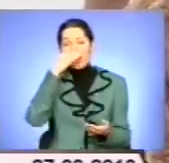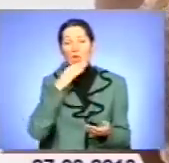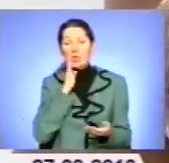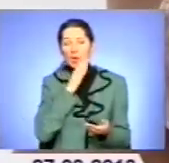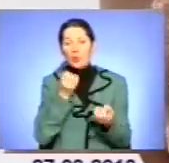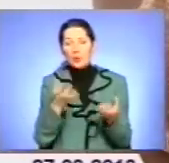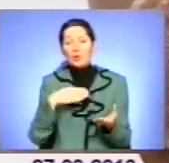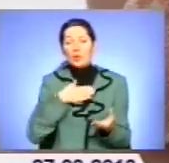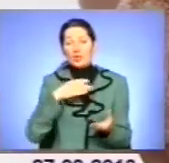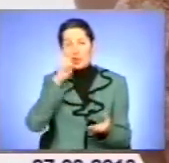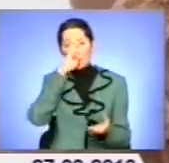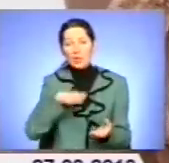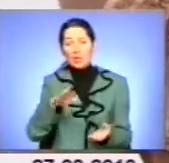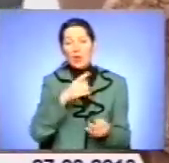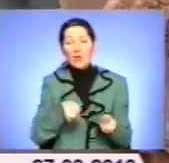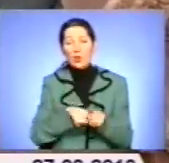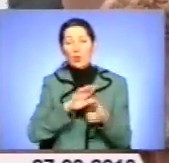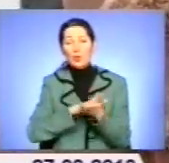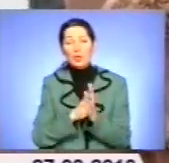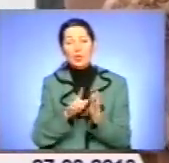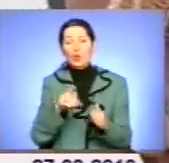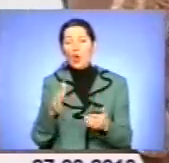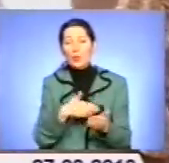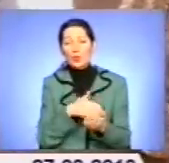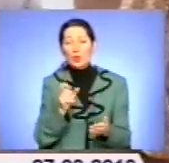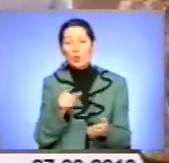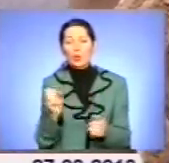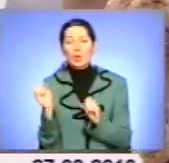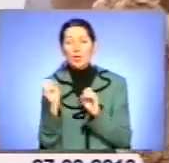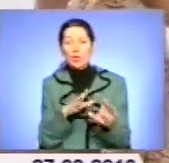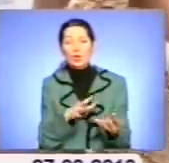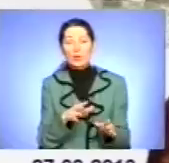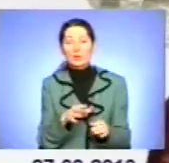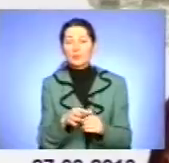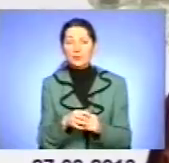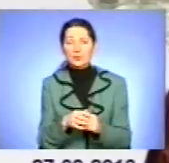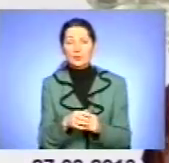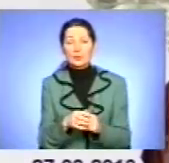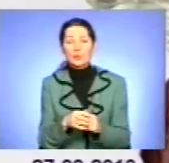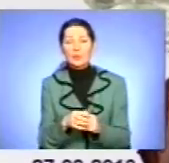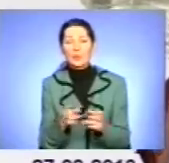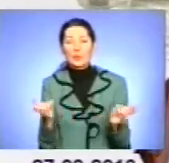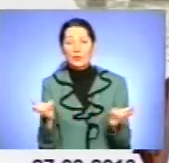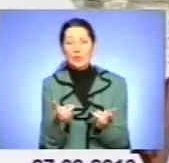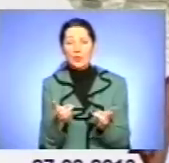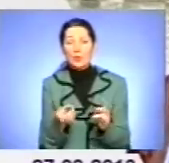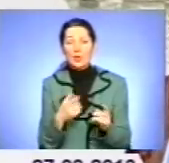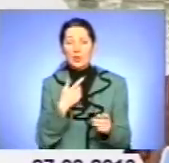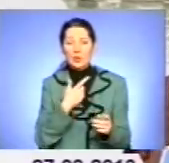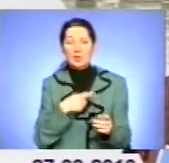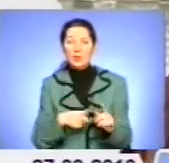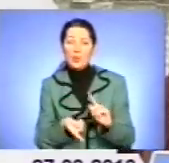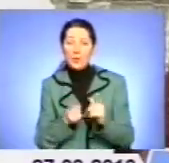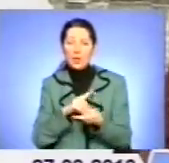наша держава в такому стані зараз, що абсолютно людей кинула всіх на призволяще. Треба все проналаштовувати, весь свій день,